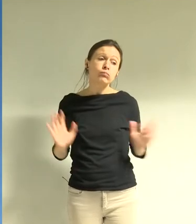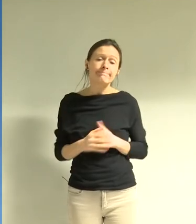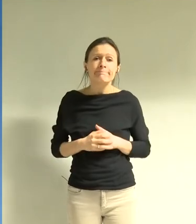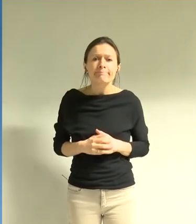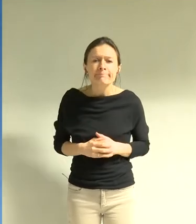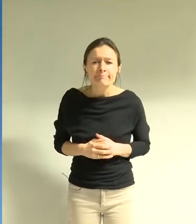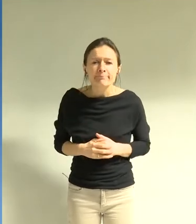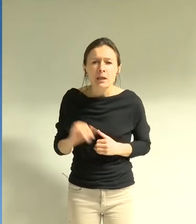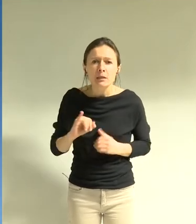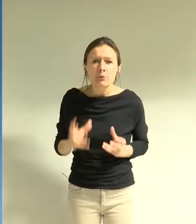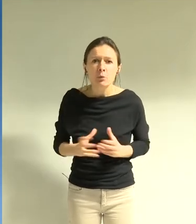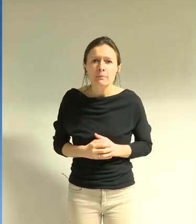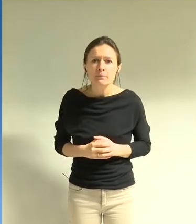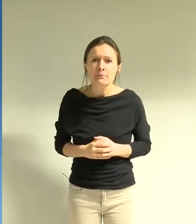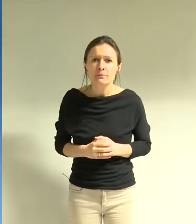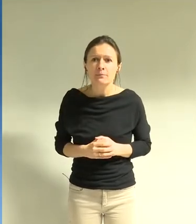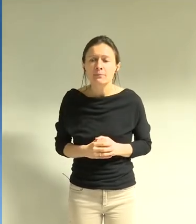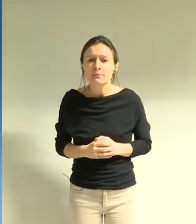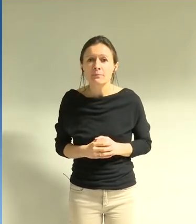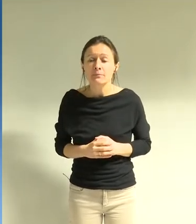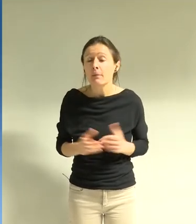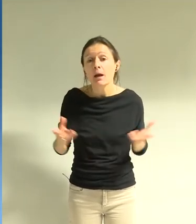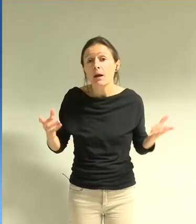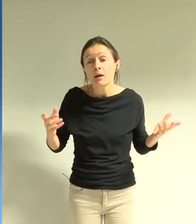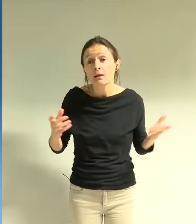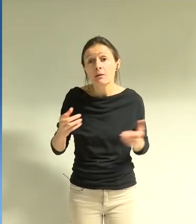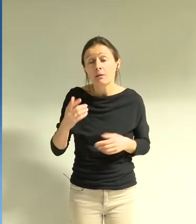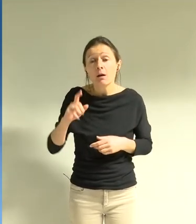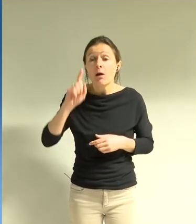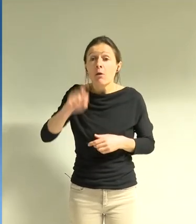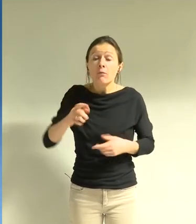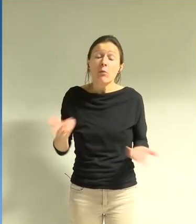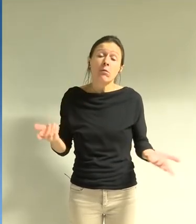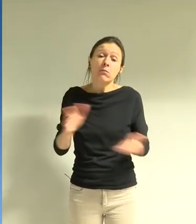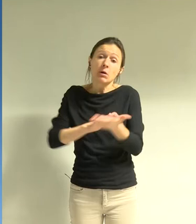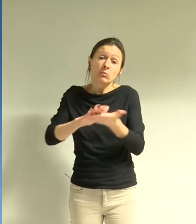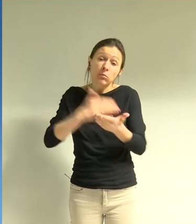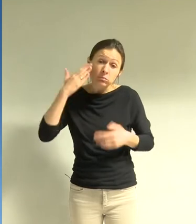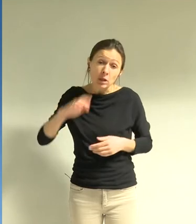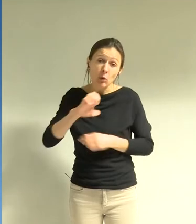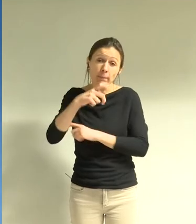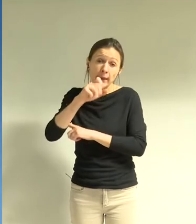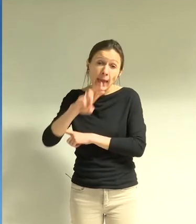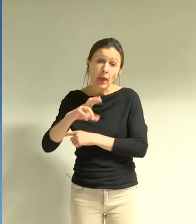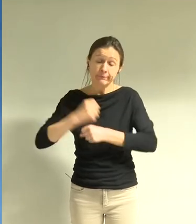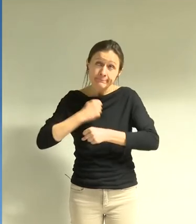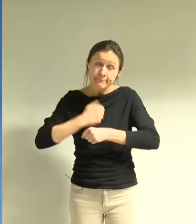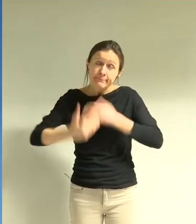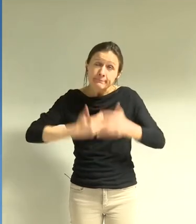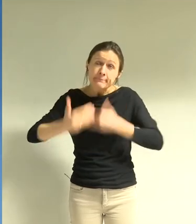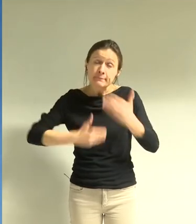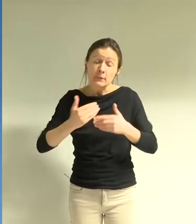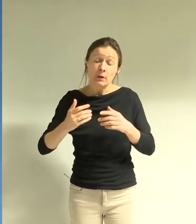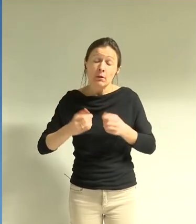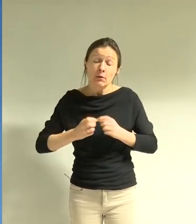donc il faut juste que ça sorte comme il n'y aurait pas que on est encore en train de travailler sur le p r qui a démarré en 2006 qui a fait 3 600 en termes de coût